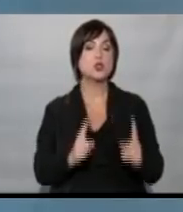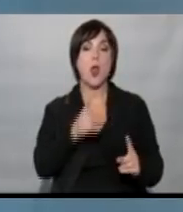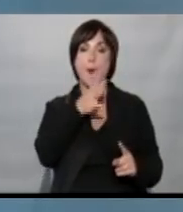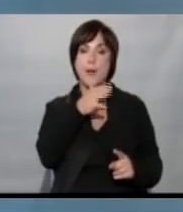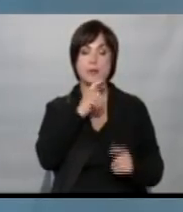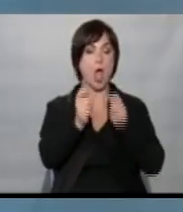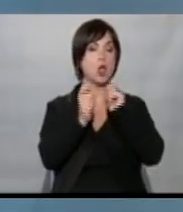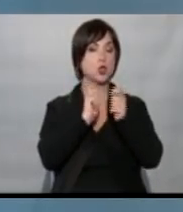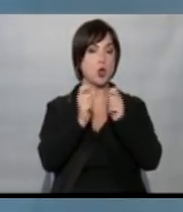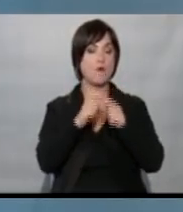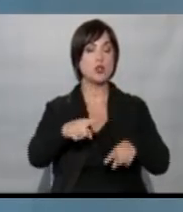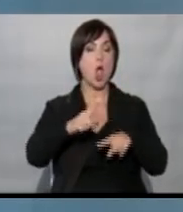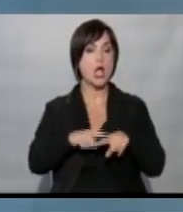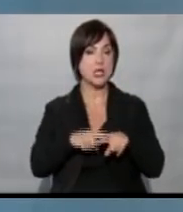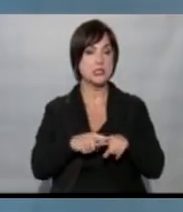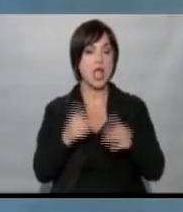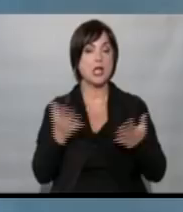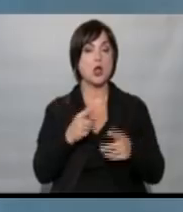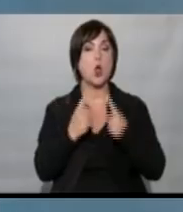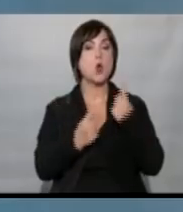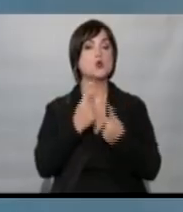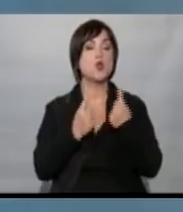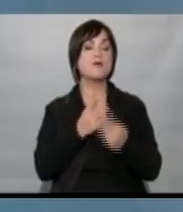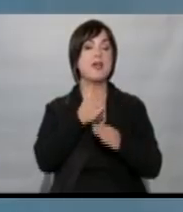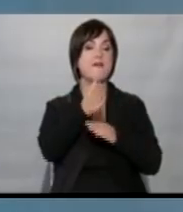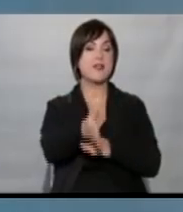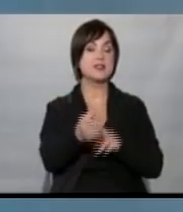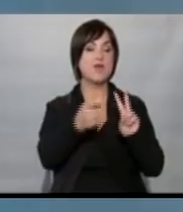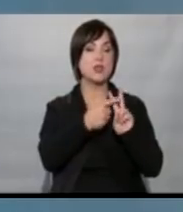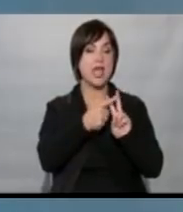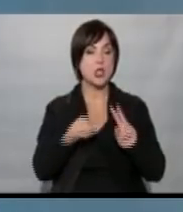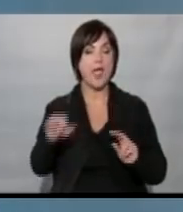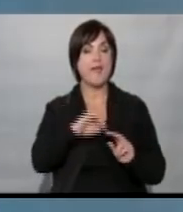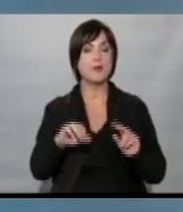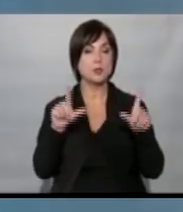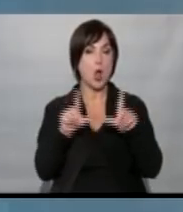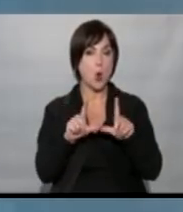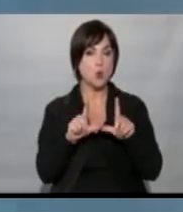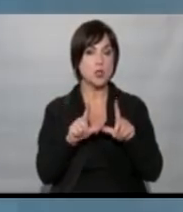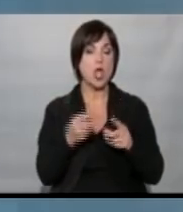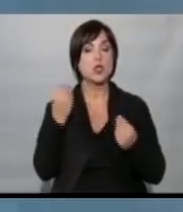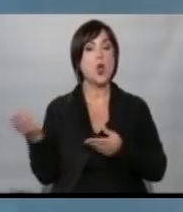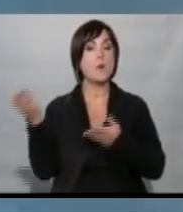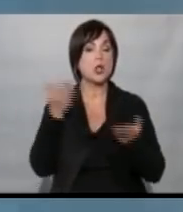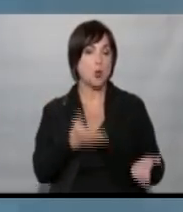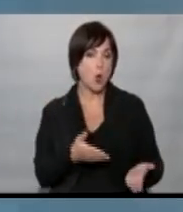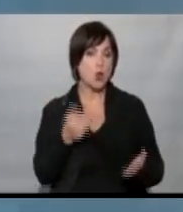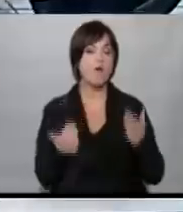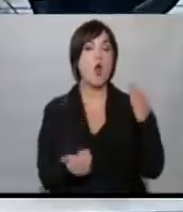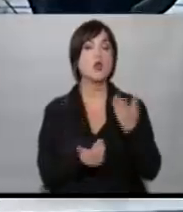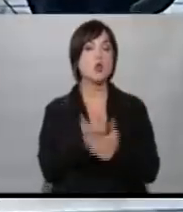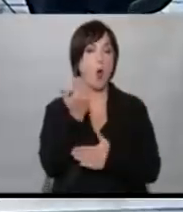Македонија на договореното со Грција како услов за влез во НАТО и Европската Унија? Добре дојдовте во